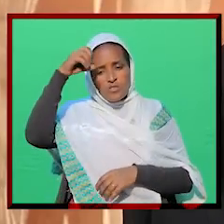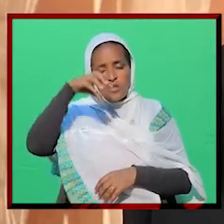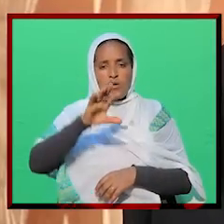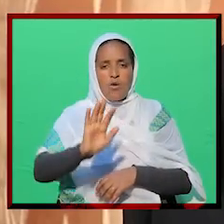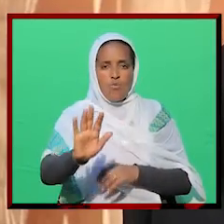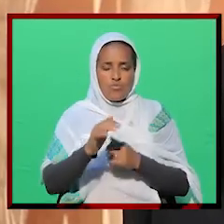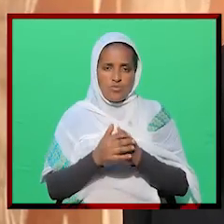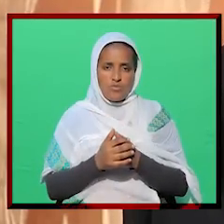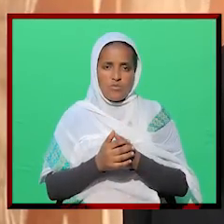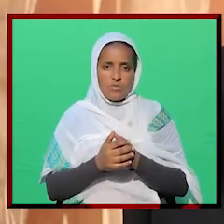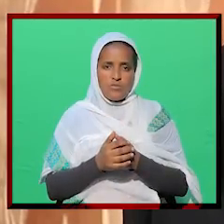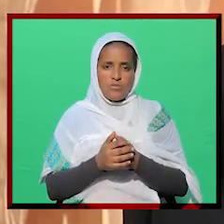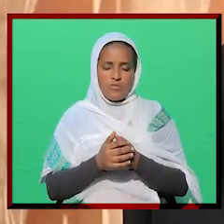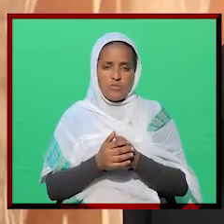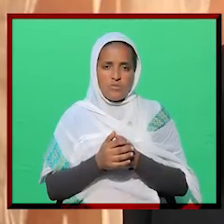ምስጢረ ስጋዌ ላይ